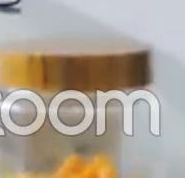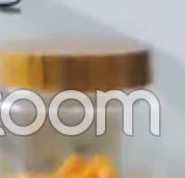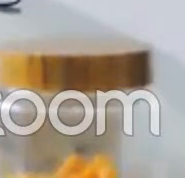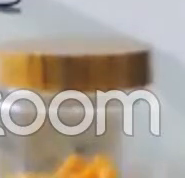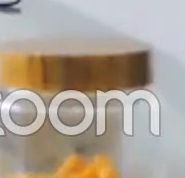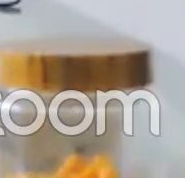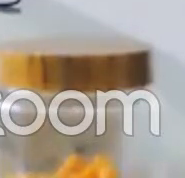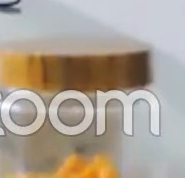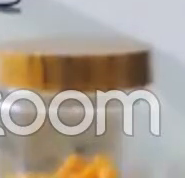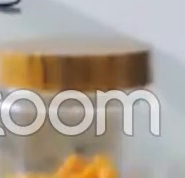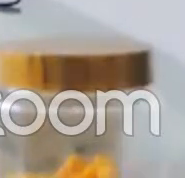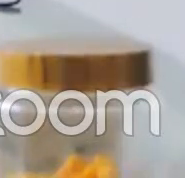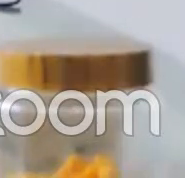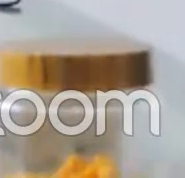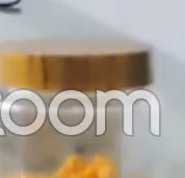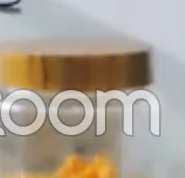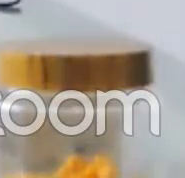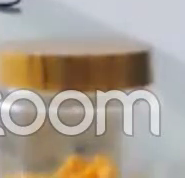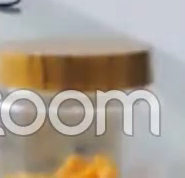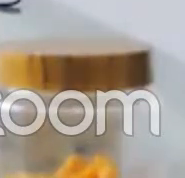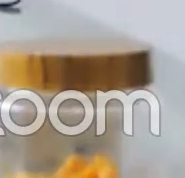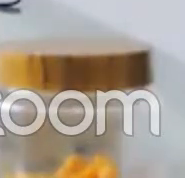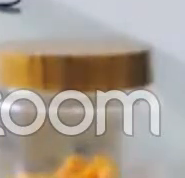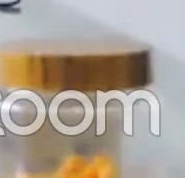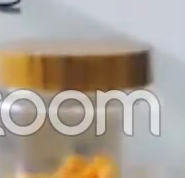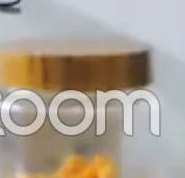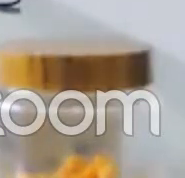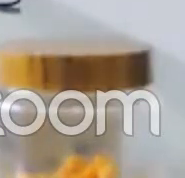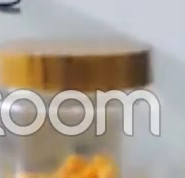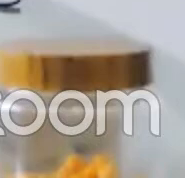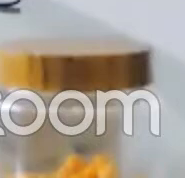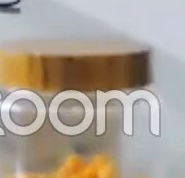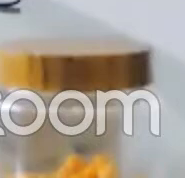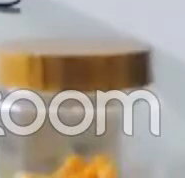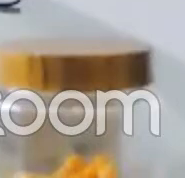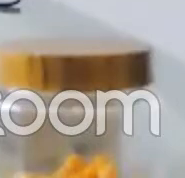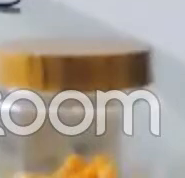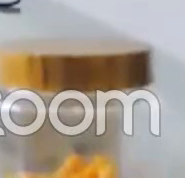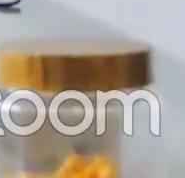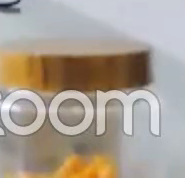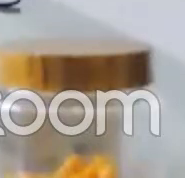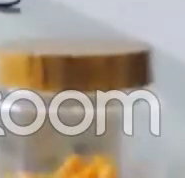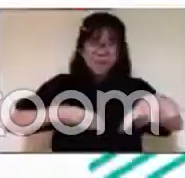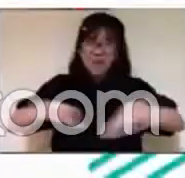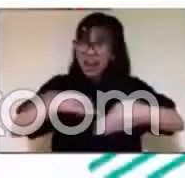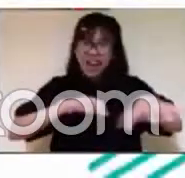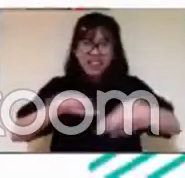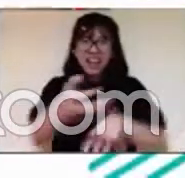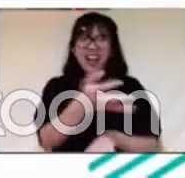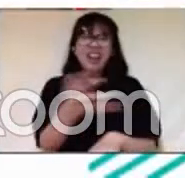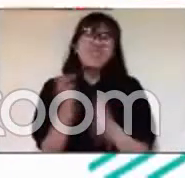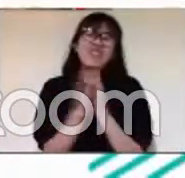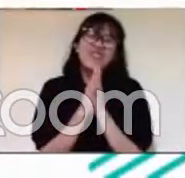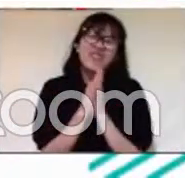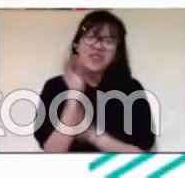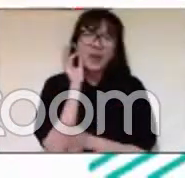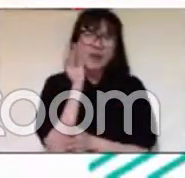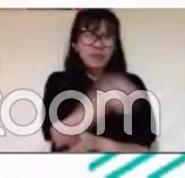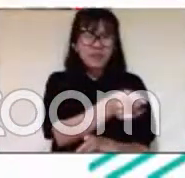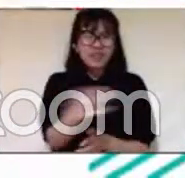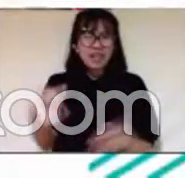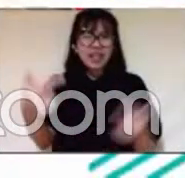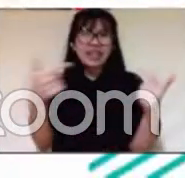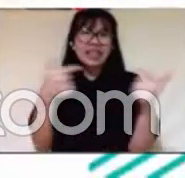meja saya kok berantakan sekali ya, kelihatan lagi. Mudah-mudahan tidak mengganggu para